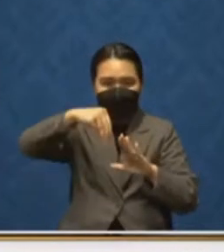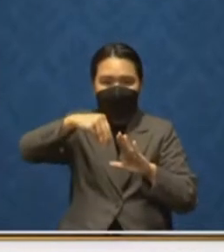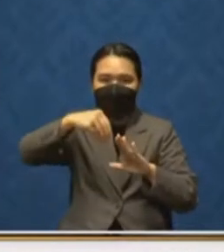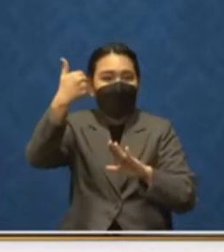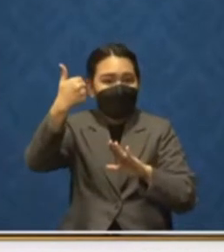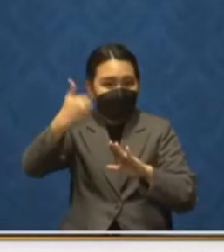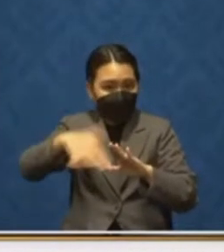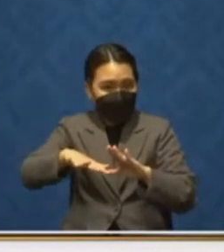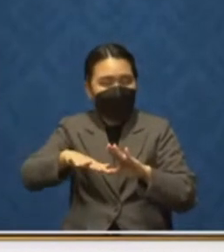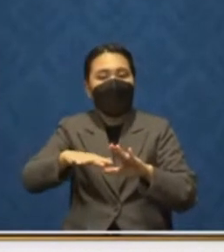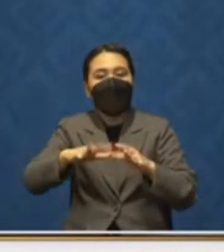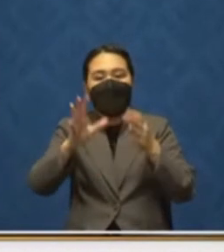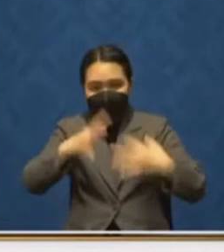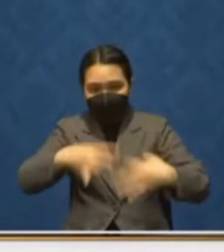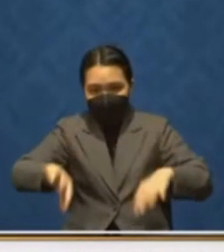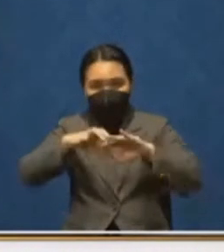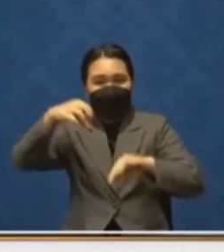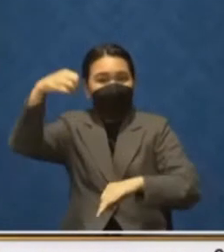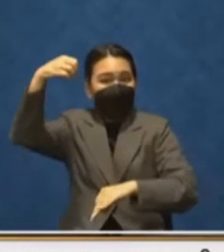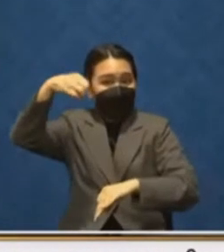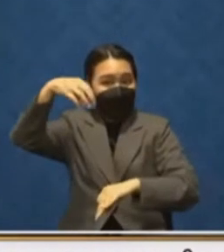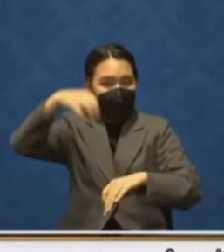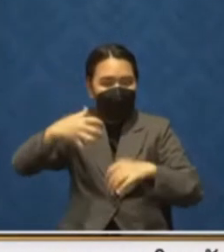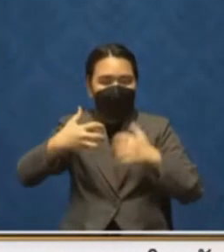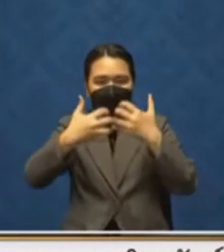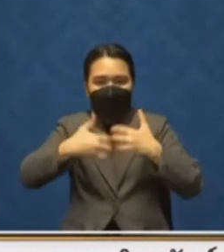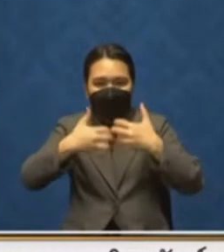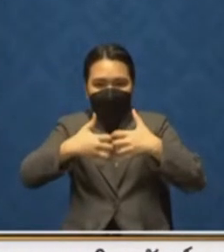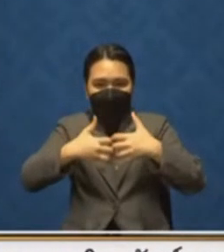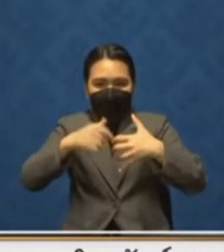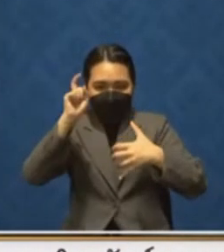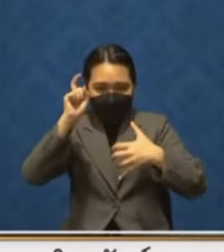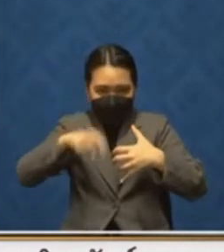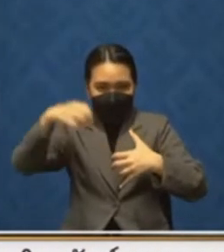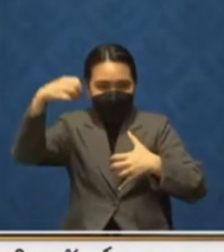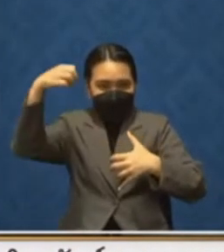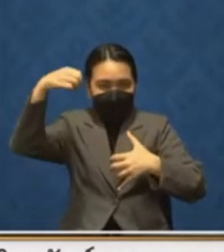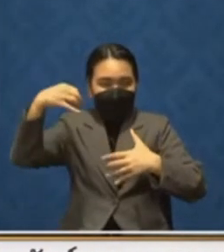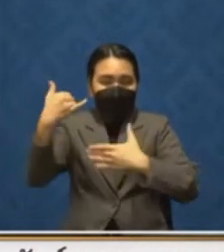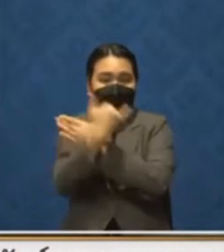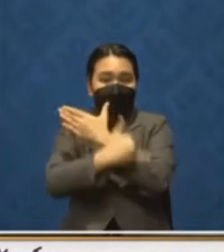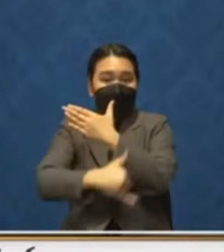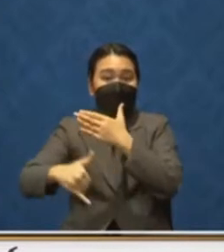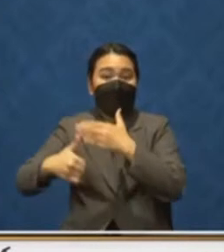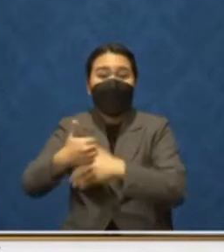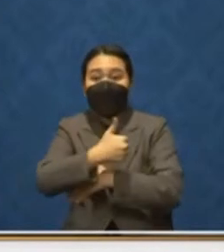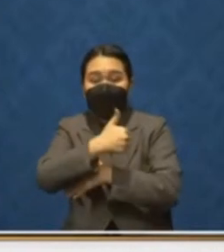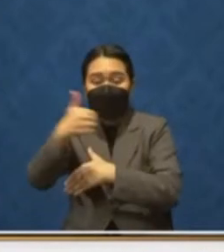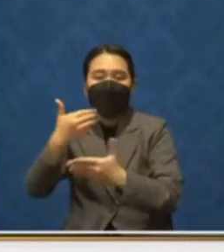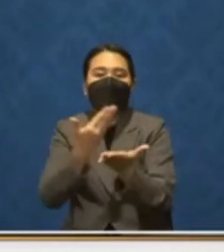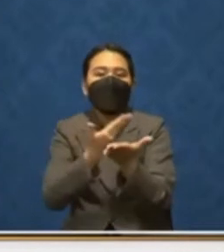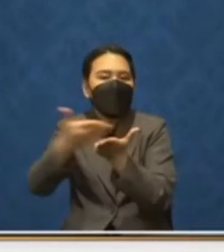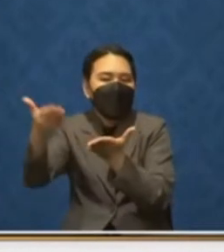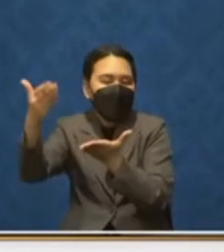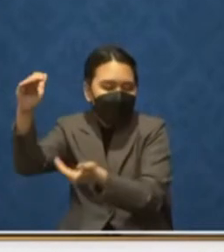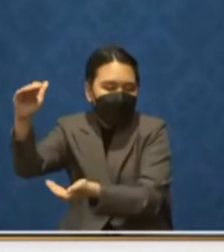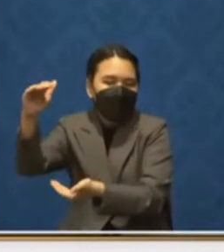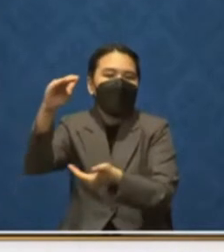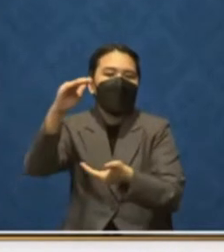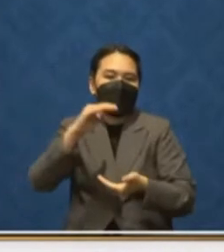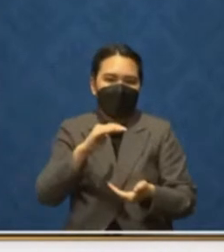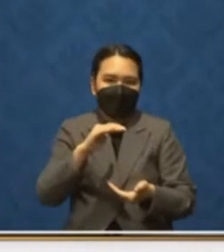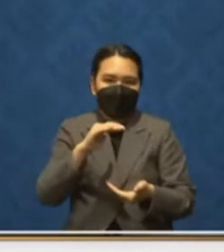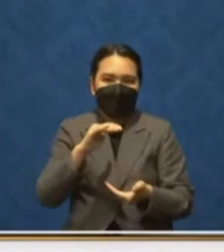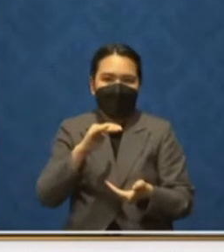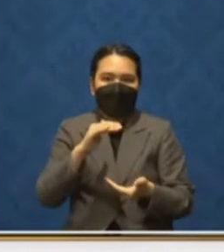การจะไปผลิตจำต้องรับแหล่งพลังงานจัดต่างชาติก็คือซื้อไปฮะแต่